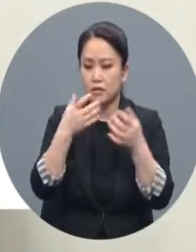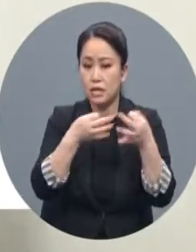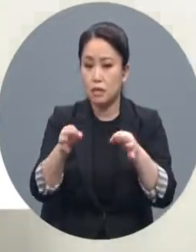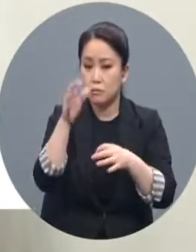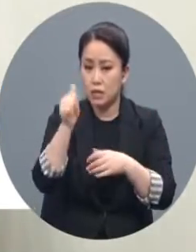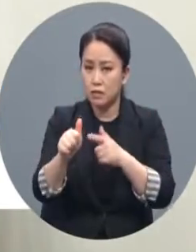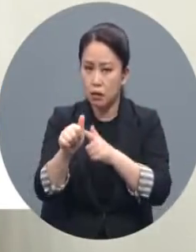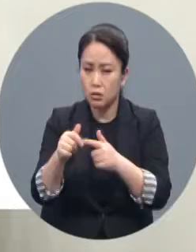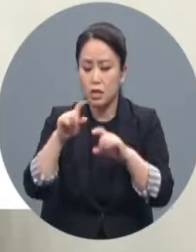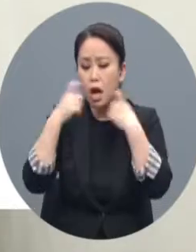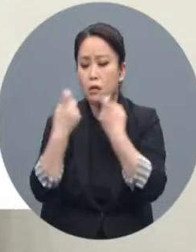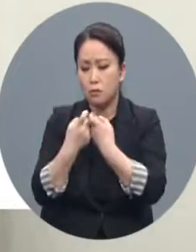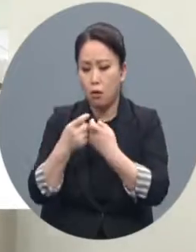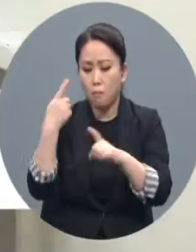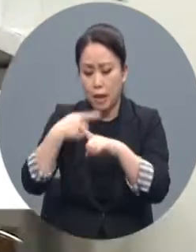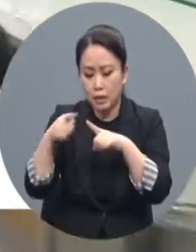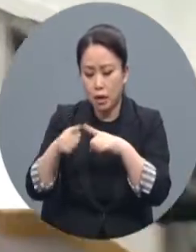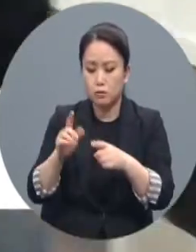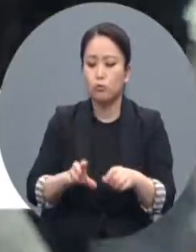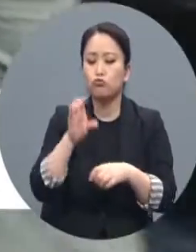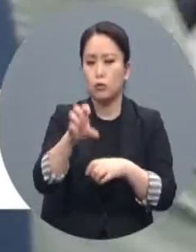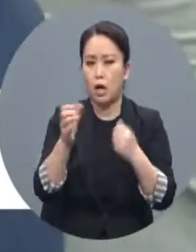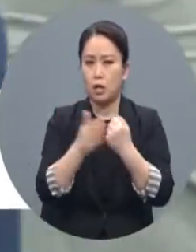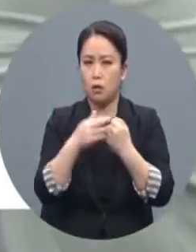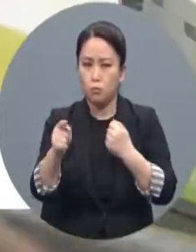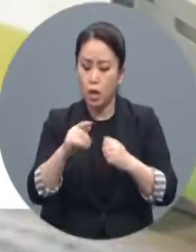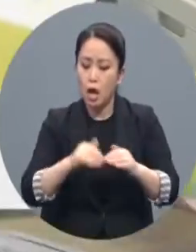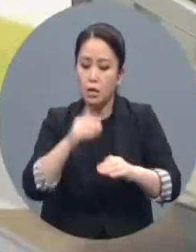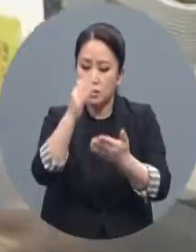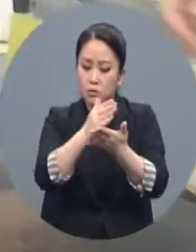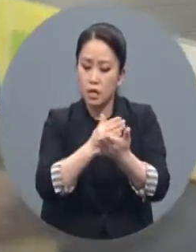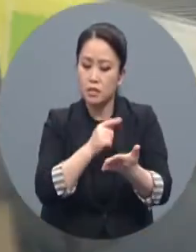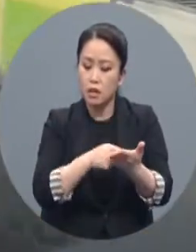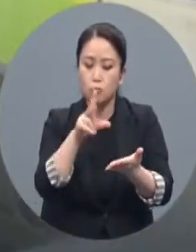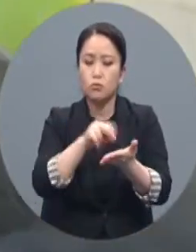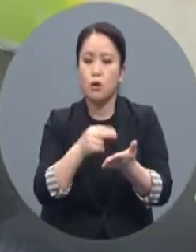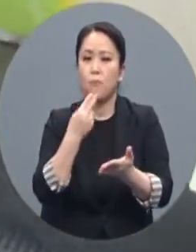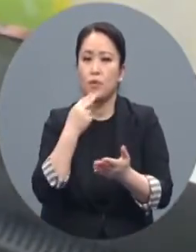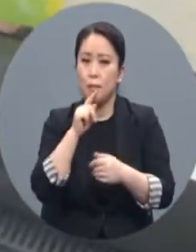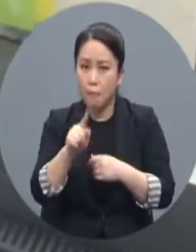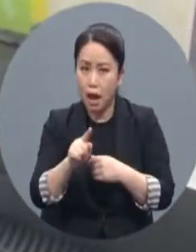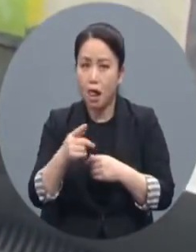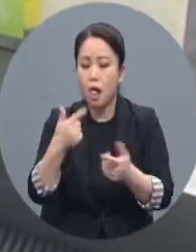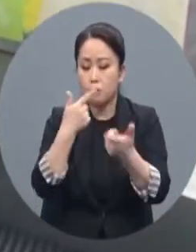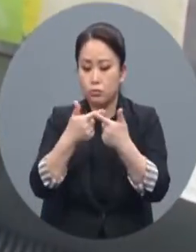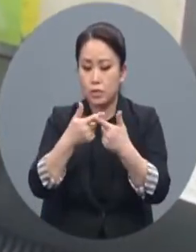투자로 절차상에는 문제가 없다는 입장을 보이는 것으로 전해졌으며